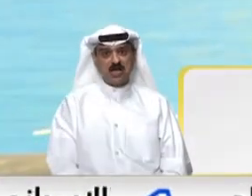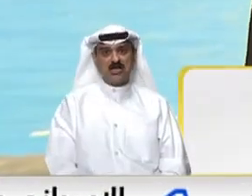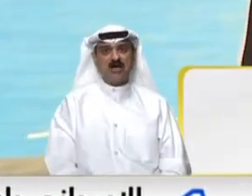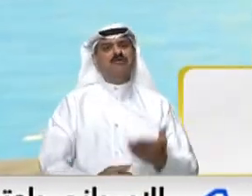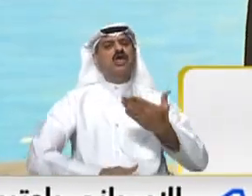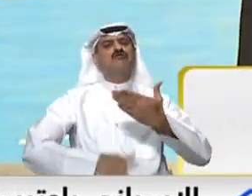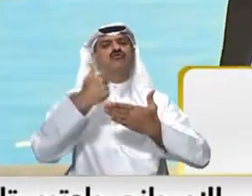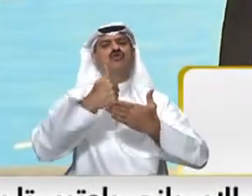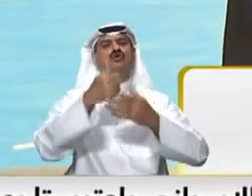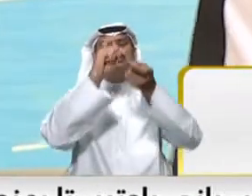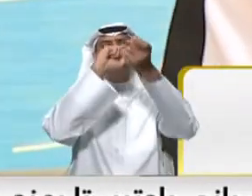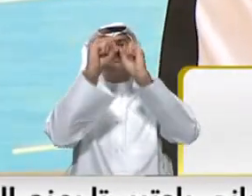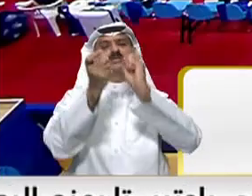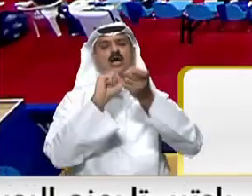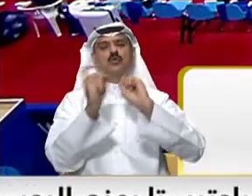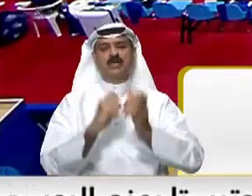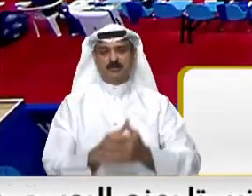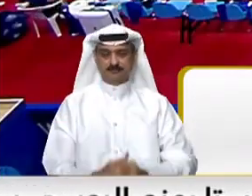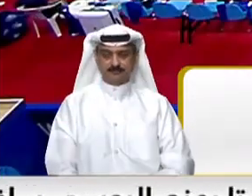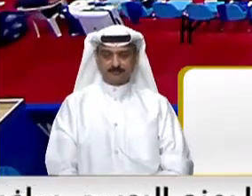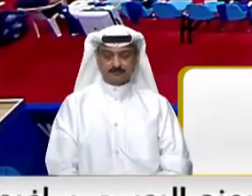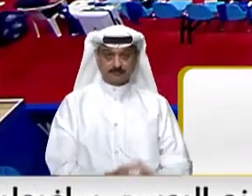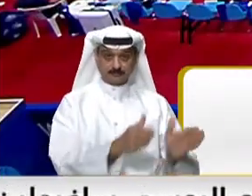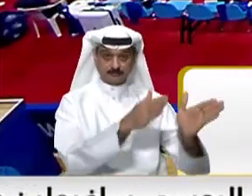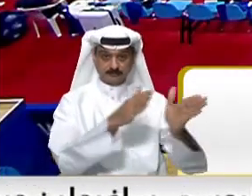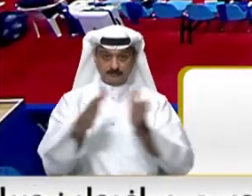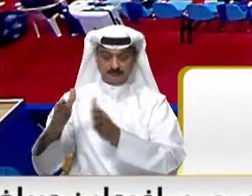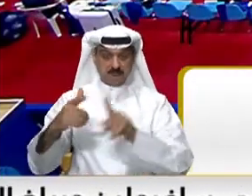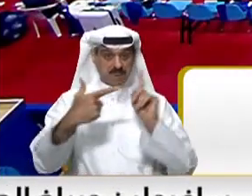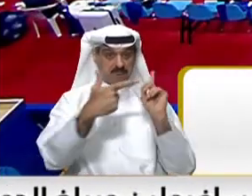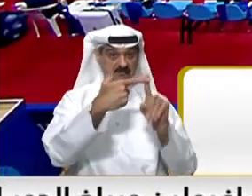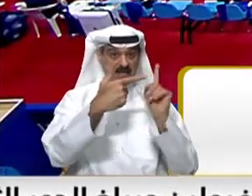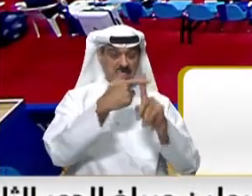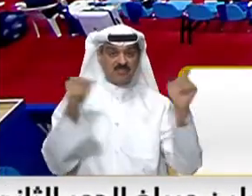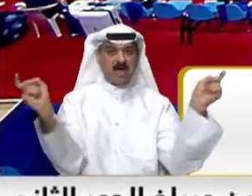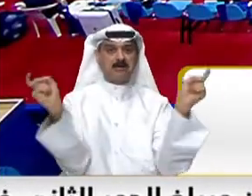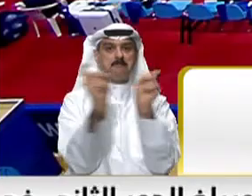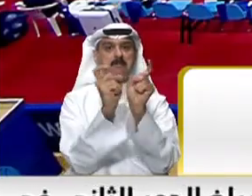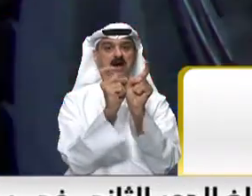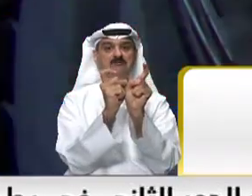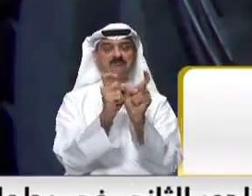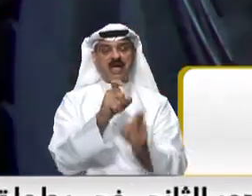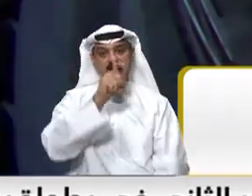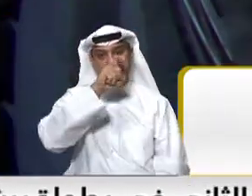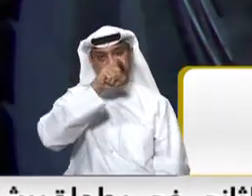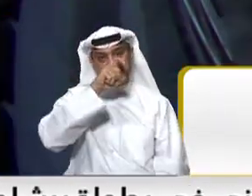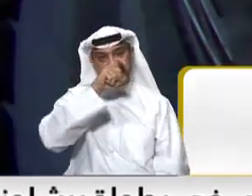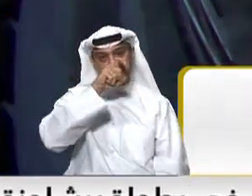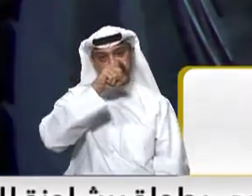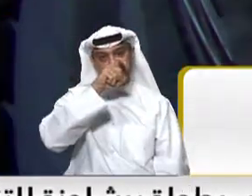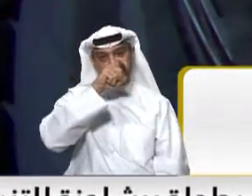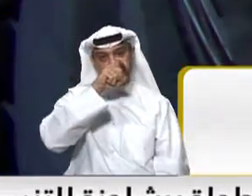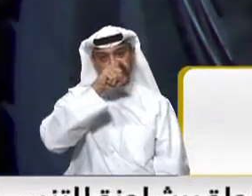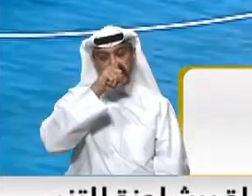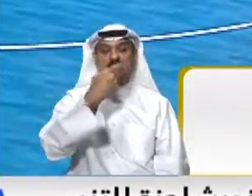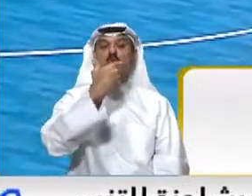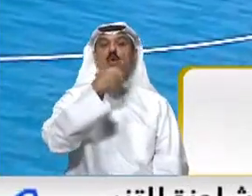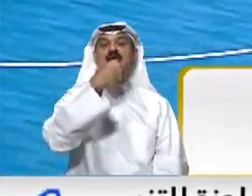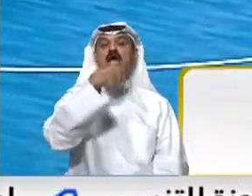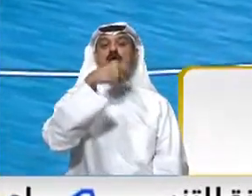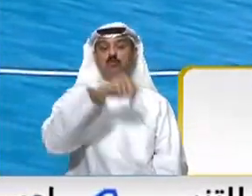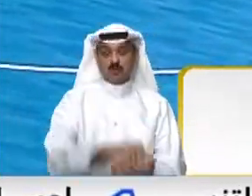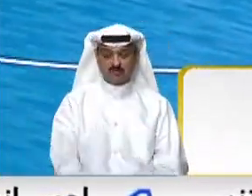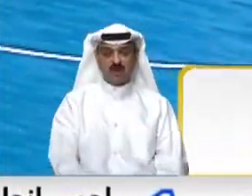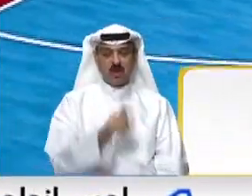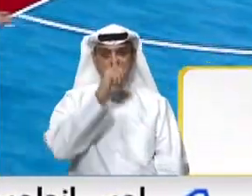معنا على راضين فيه احنا باذن الله. اما اخر مواجهات الجوله العاشره فكانت ما بين فريقا برقان واليرموك.